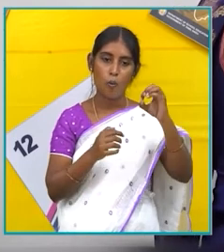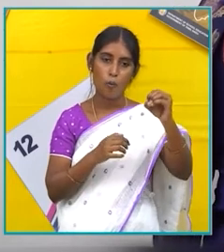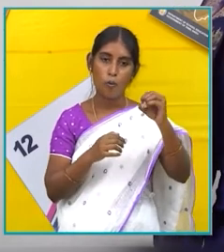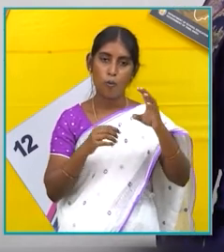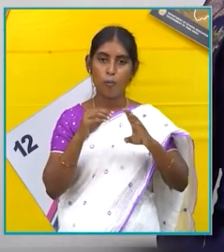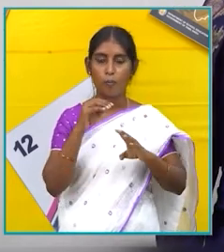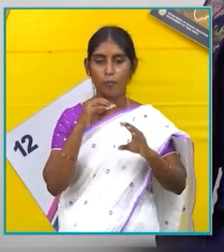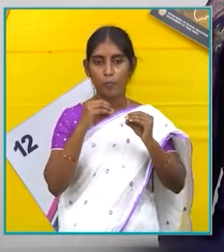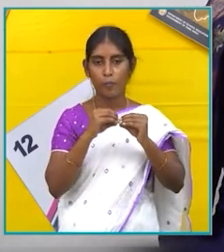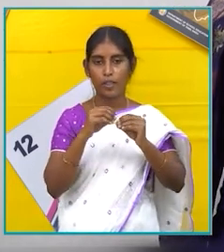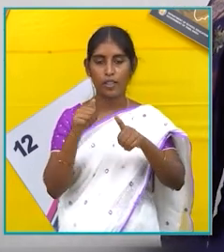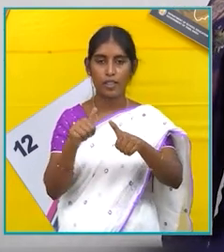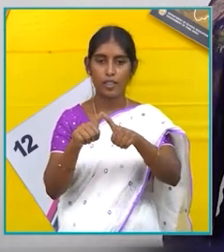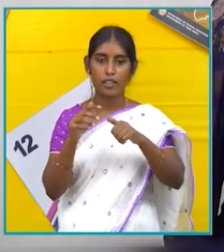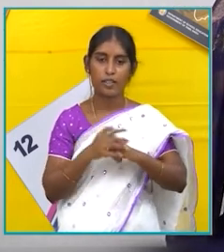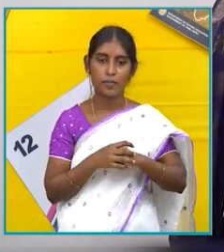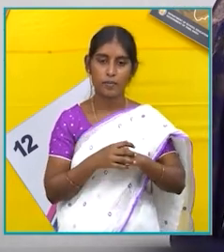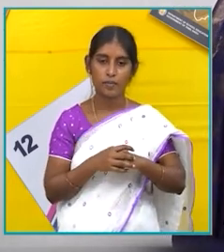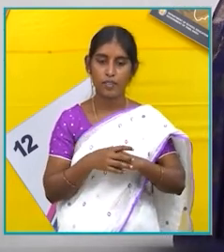இன்னொன்னு என்னது முக்கோணம்